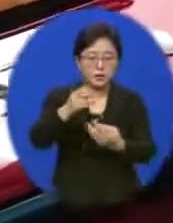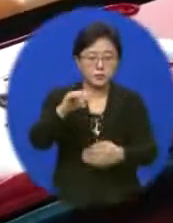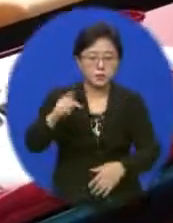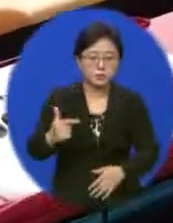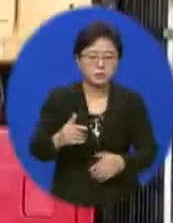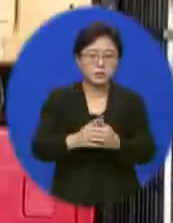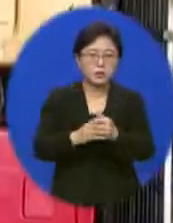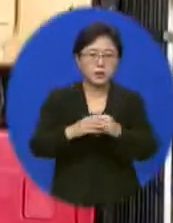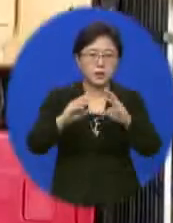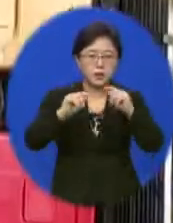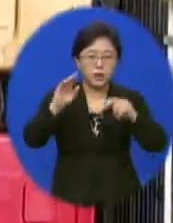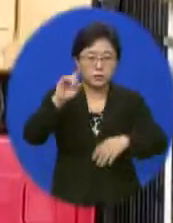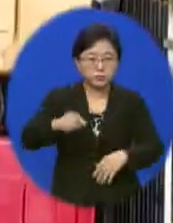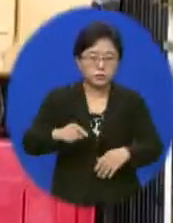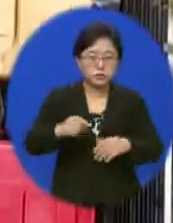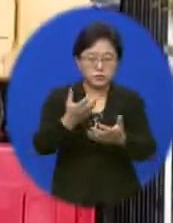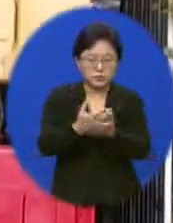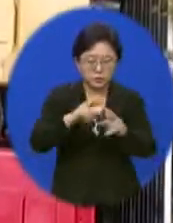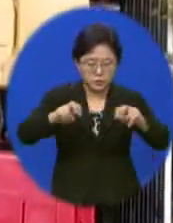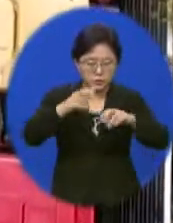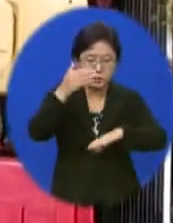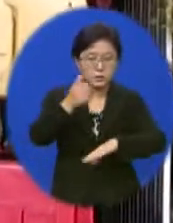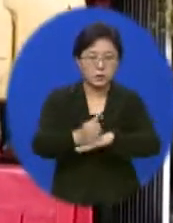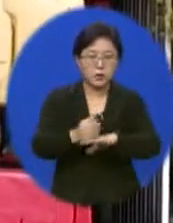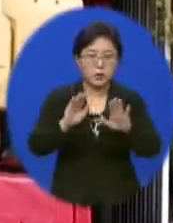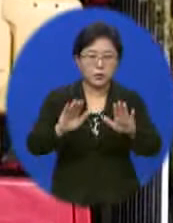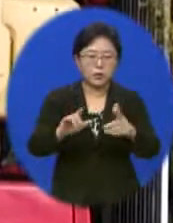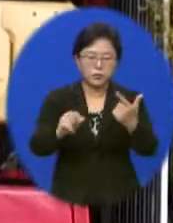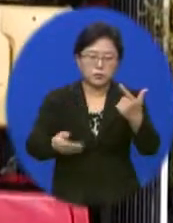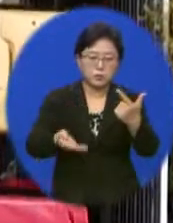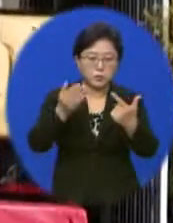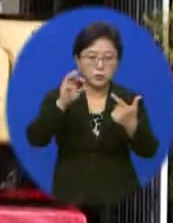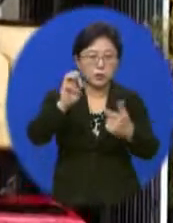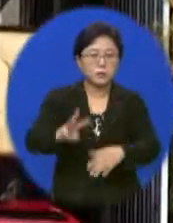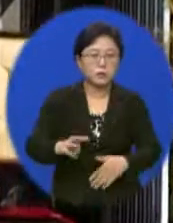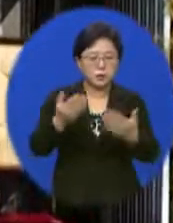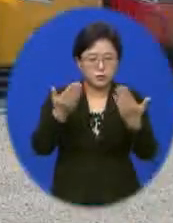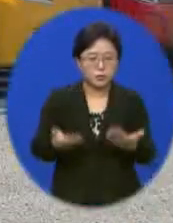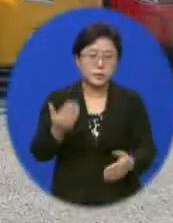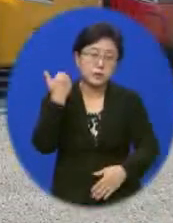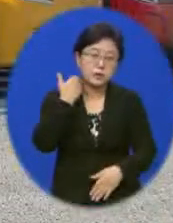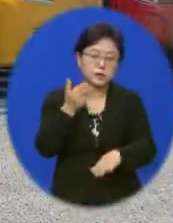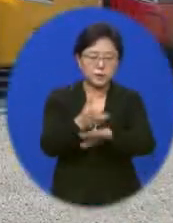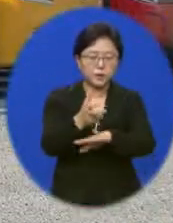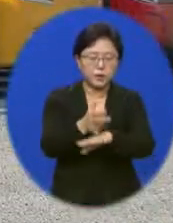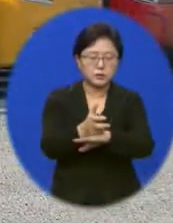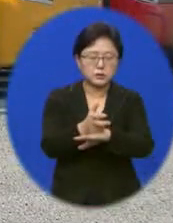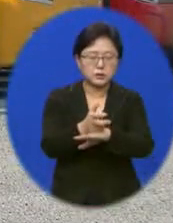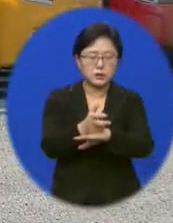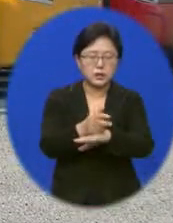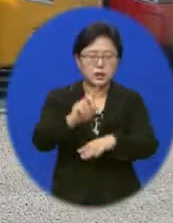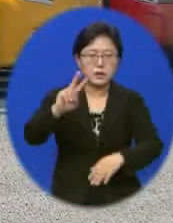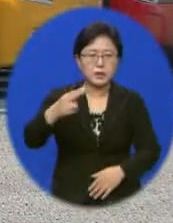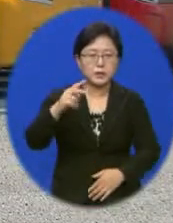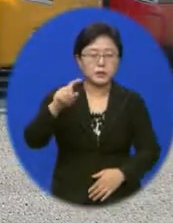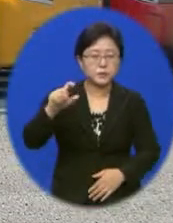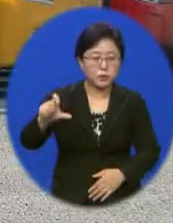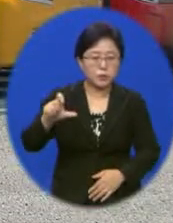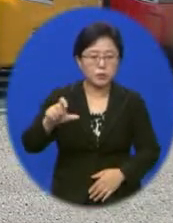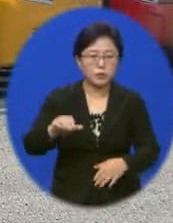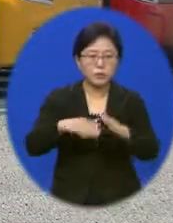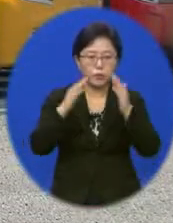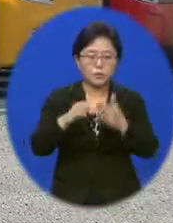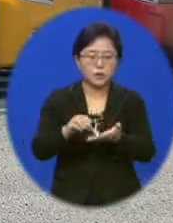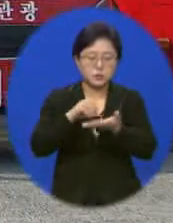의원이 국토교통부 자료를 분석한 결과 올 상반기 광주에서 휴업한 전세버스는 모두 215대로